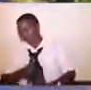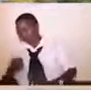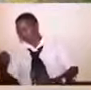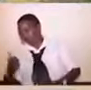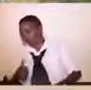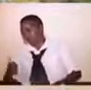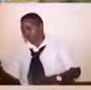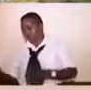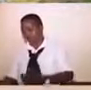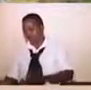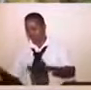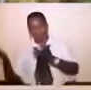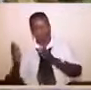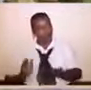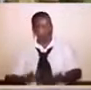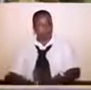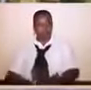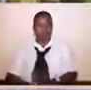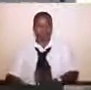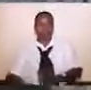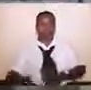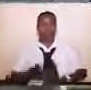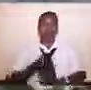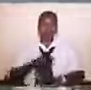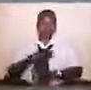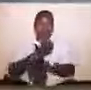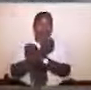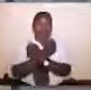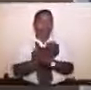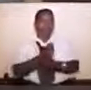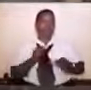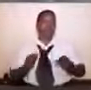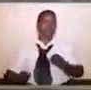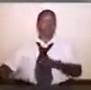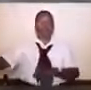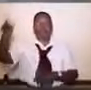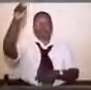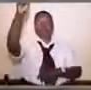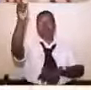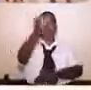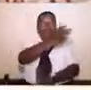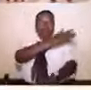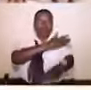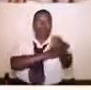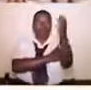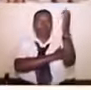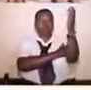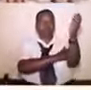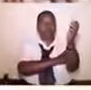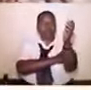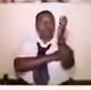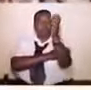banandi, taba polele, lelo ine nalipola ni mwe chibinda wa